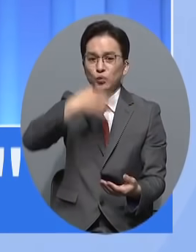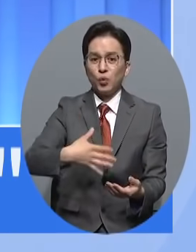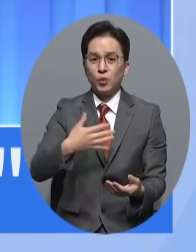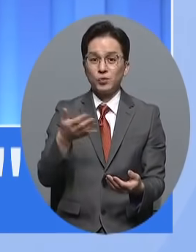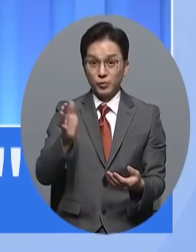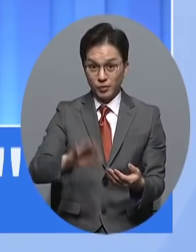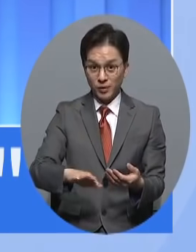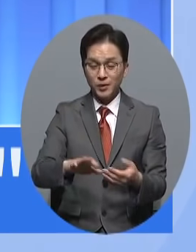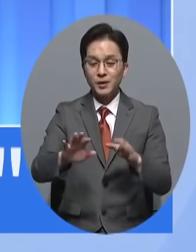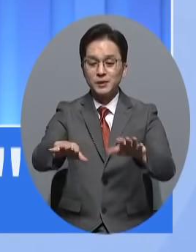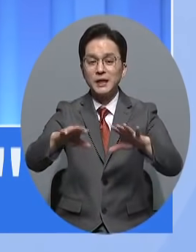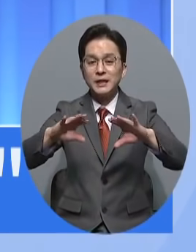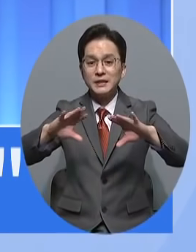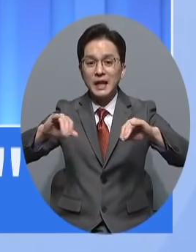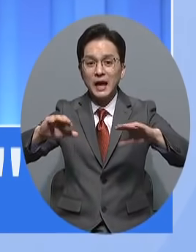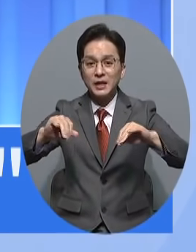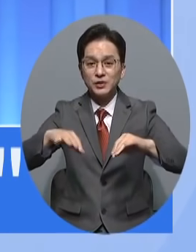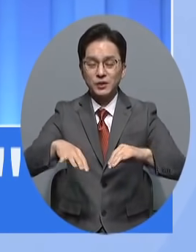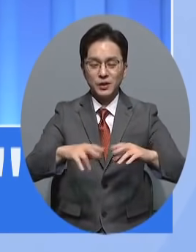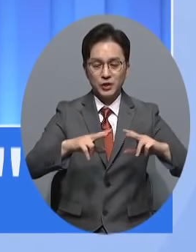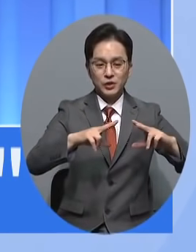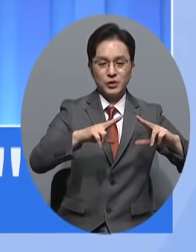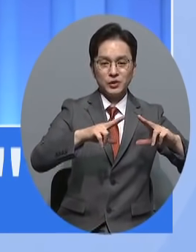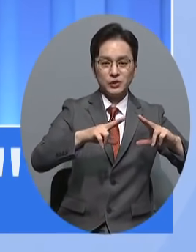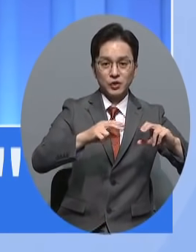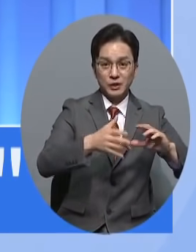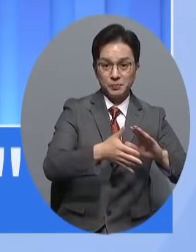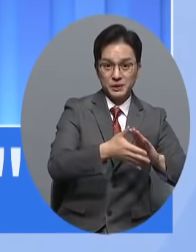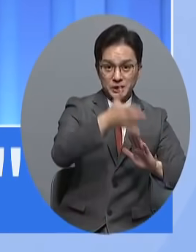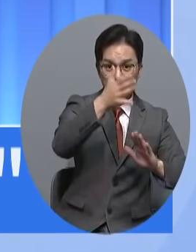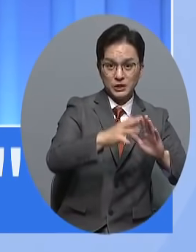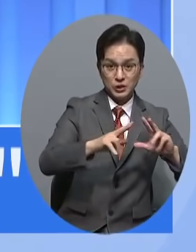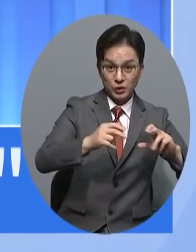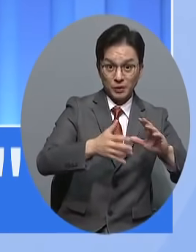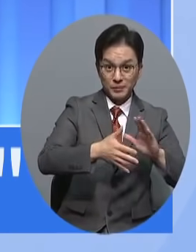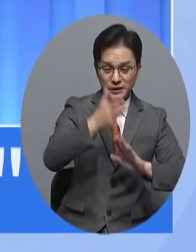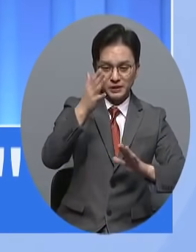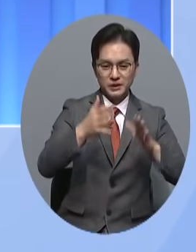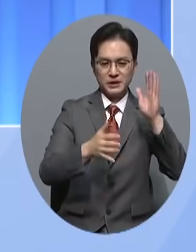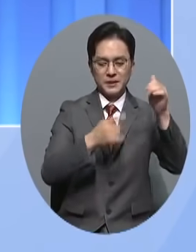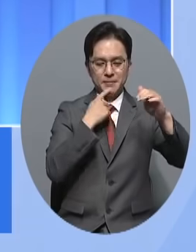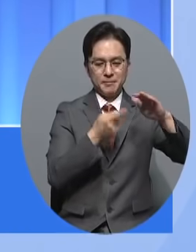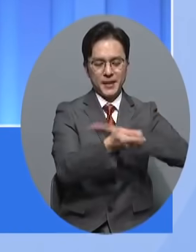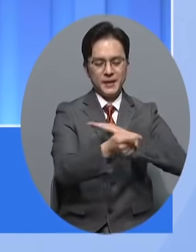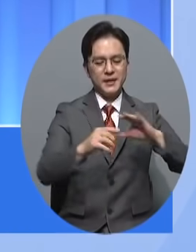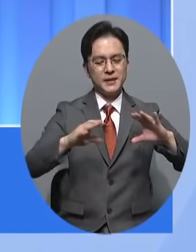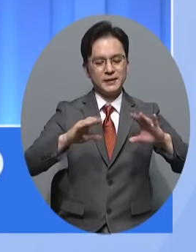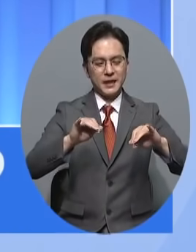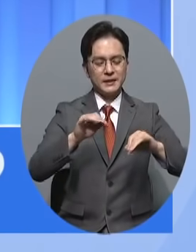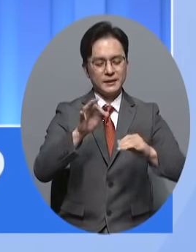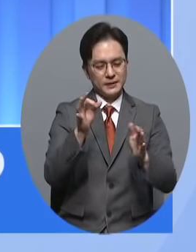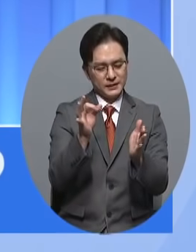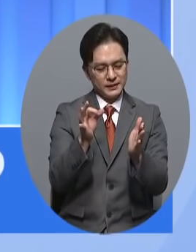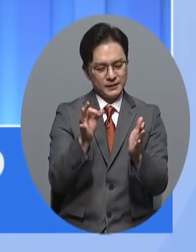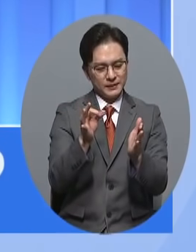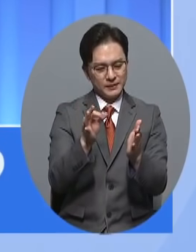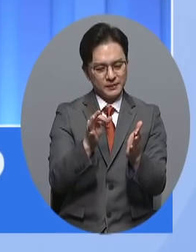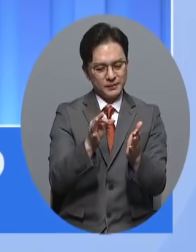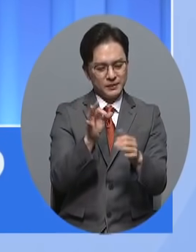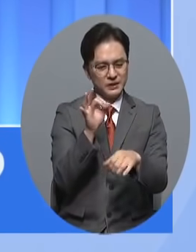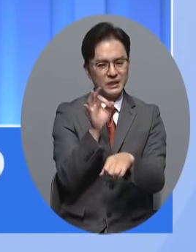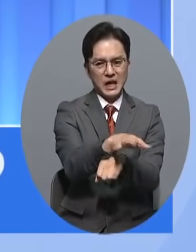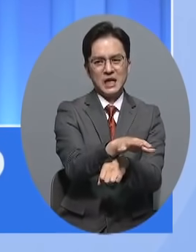해줬어요. 거의 광제 한수 방식으로 해가지고 아무 어려움이 없었고 인허가도 최대 10년까지 걸린다는 인허가 그냥 바로 나왔어요.